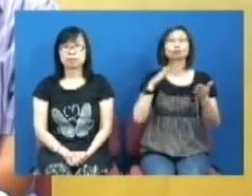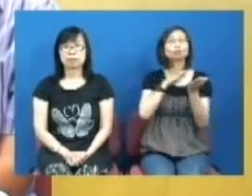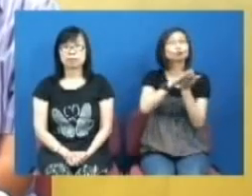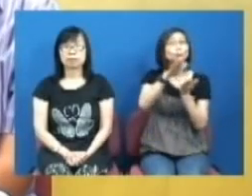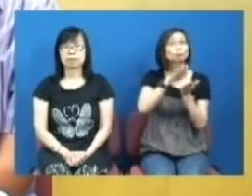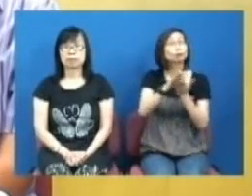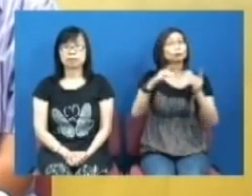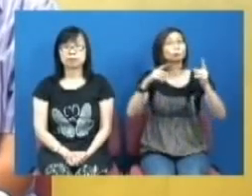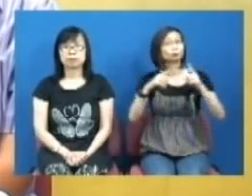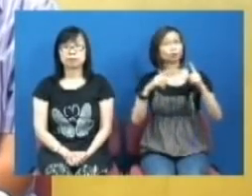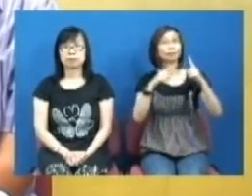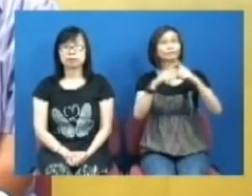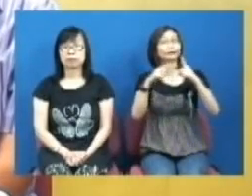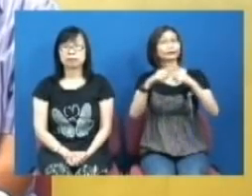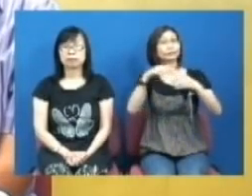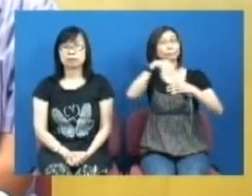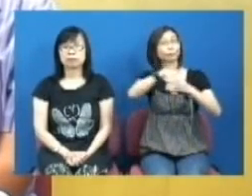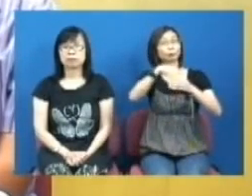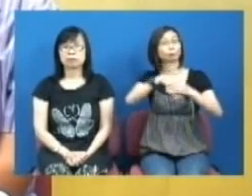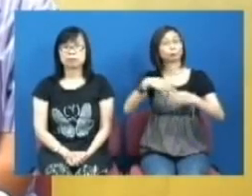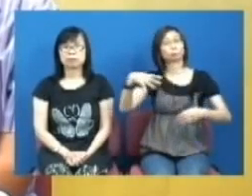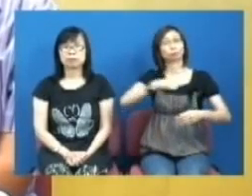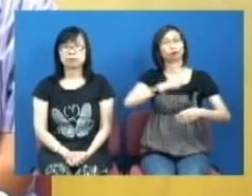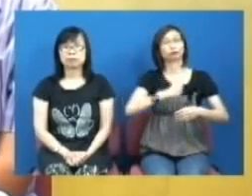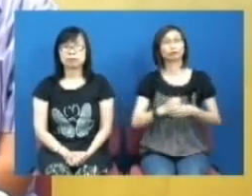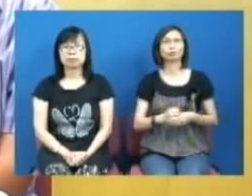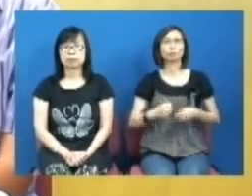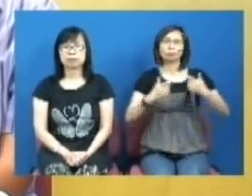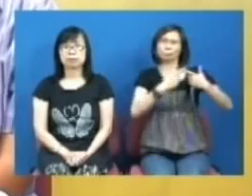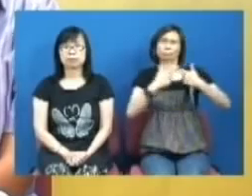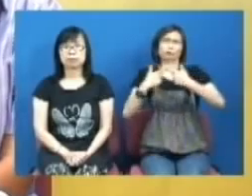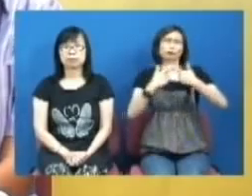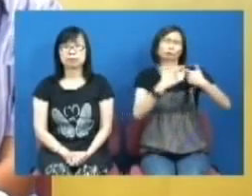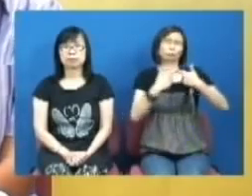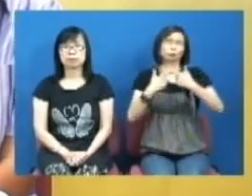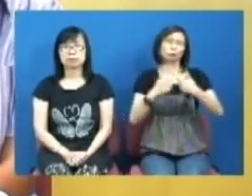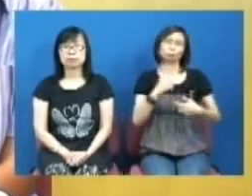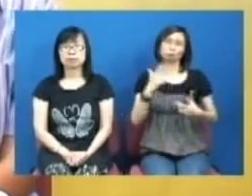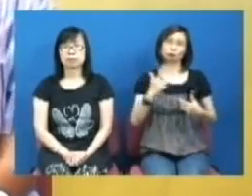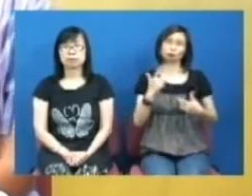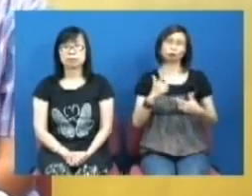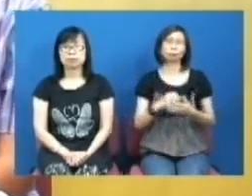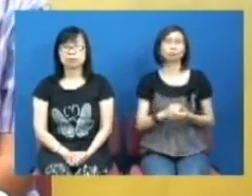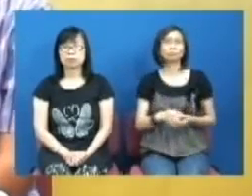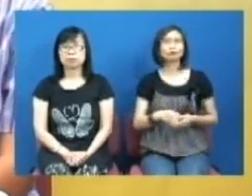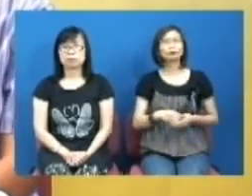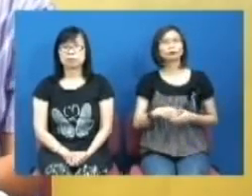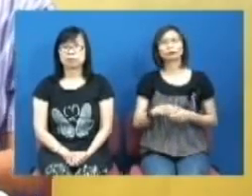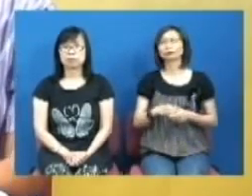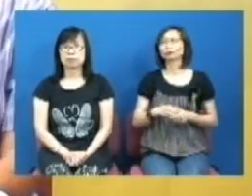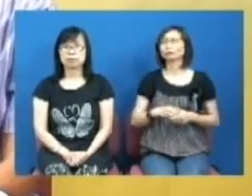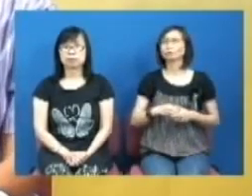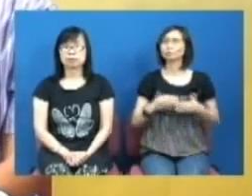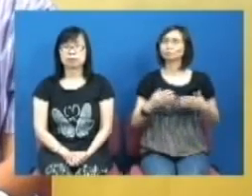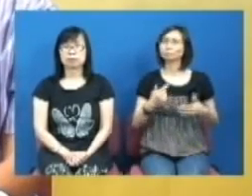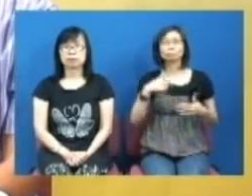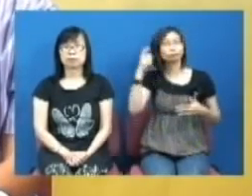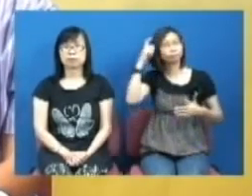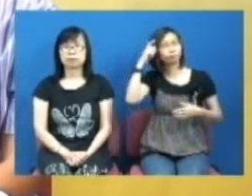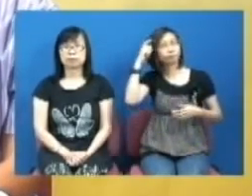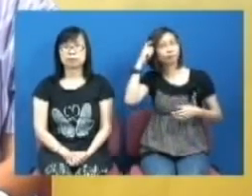依一樣嘢其實即係非常之值得即係爭議，或者其實非常之值得批評啦。嗱，咁當然我諗